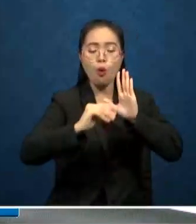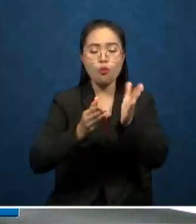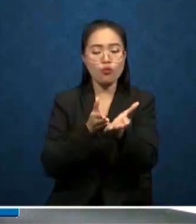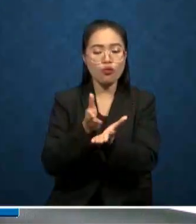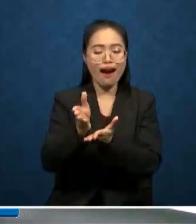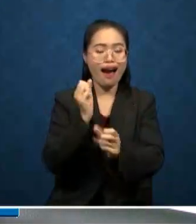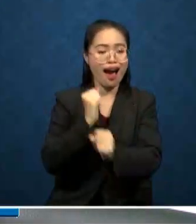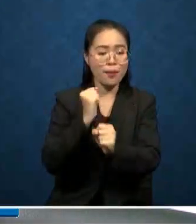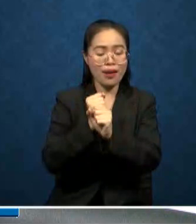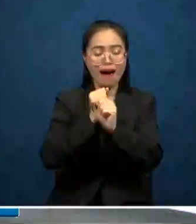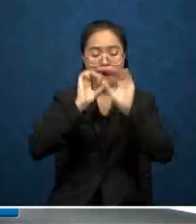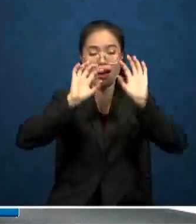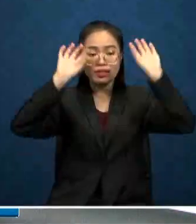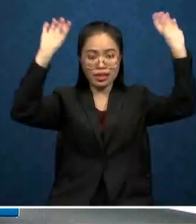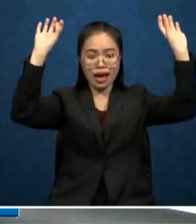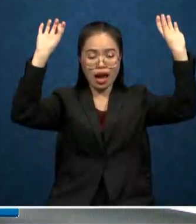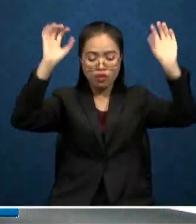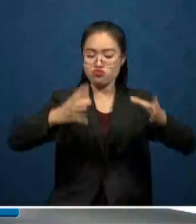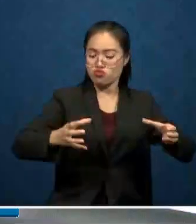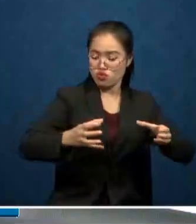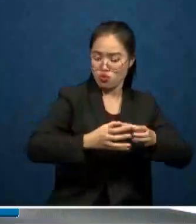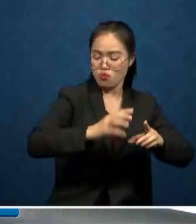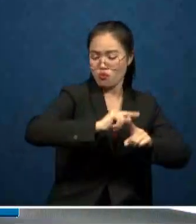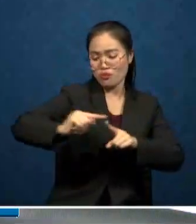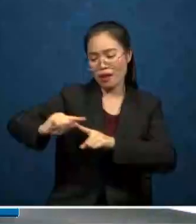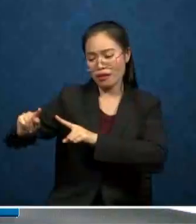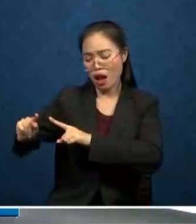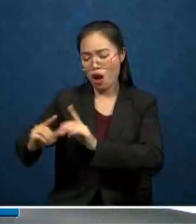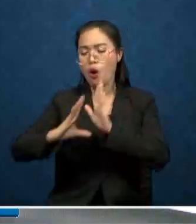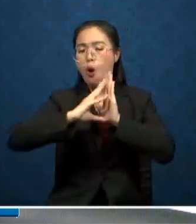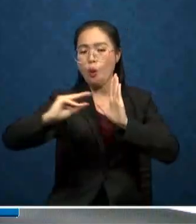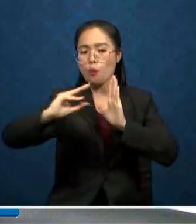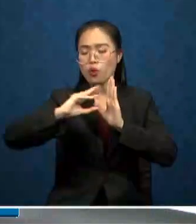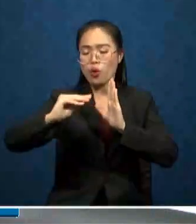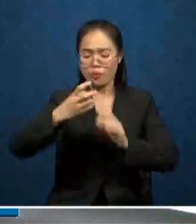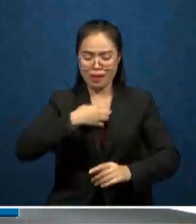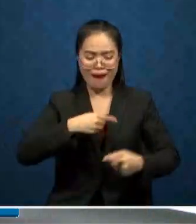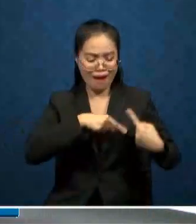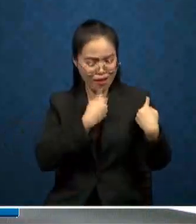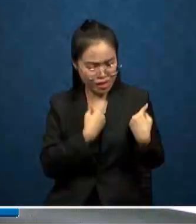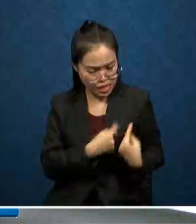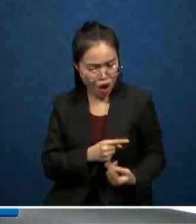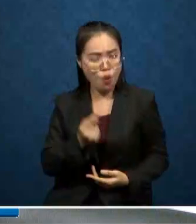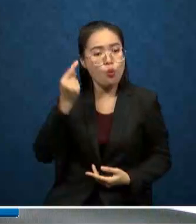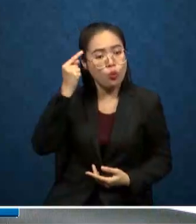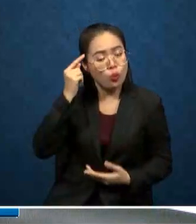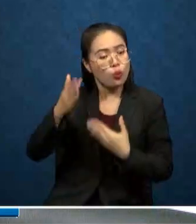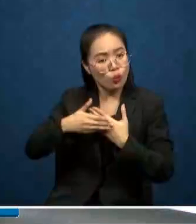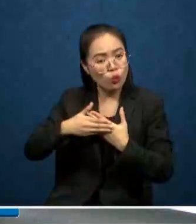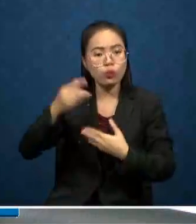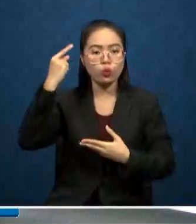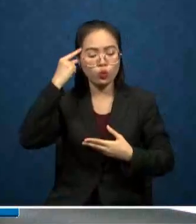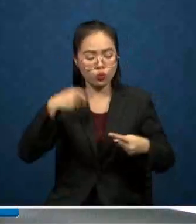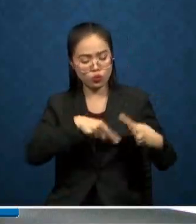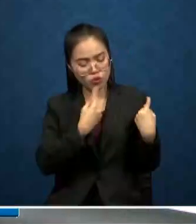ผู้มีส่วนเกี่ยวข้องในเรื่องนี้นะคะให้มีจิตใจมีจิตสำนึกและมีความจำเป็นที่จะต้อง